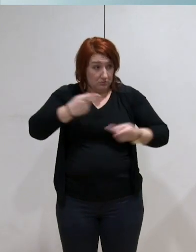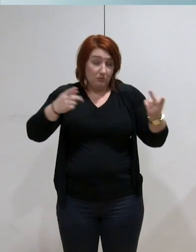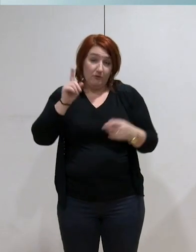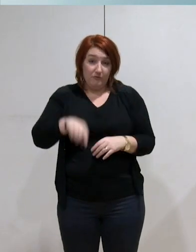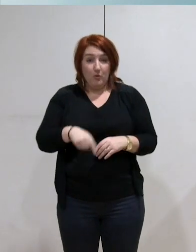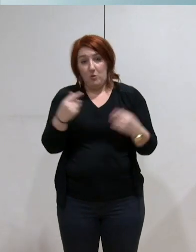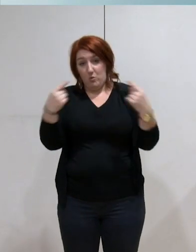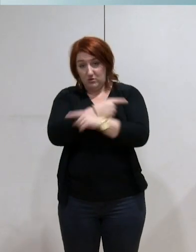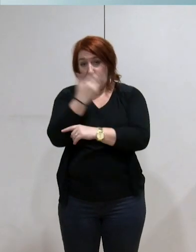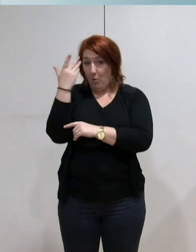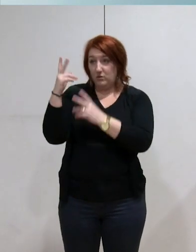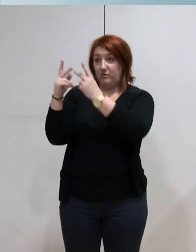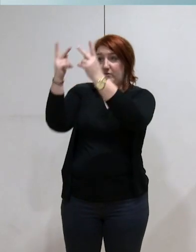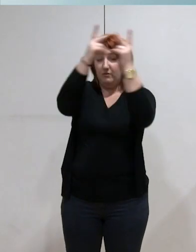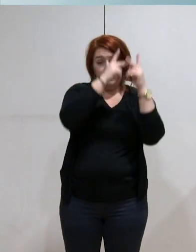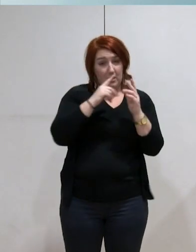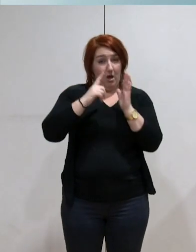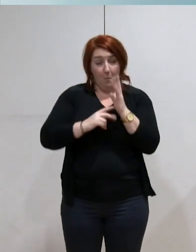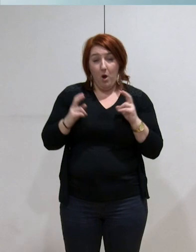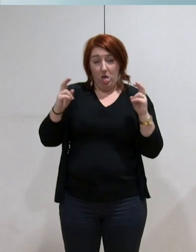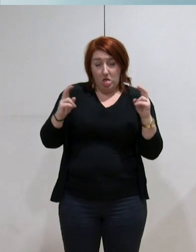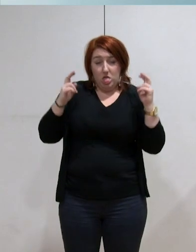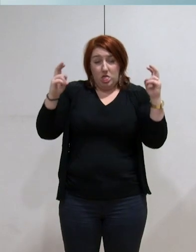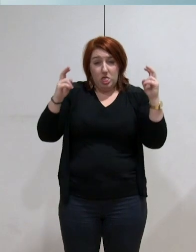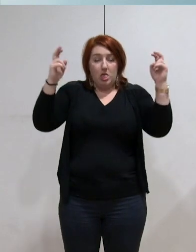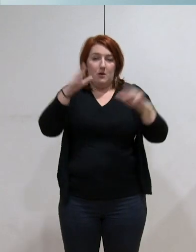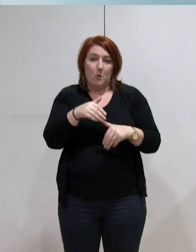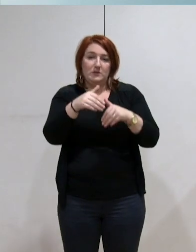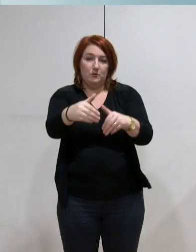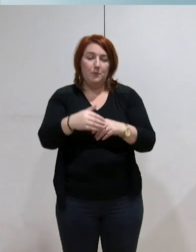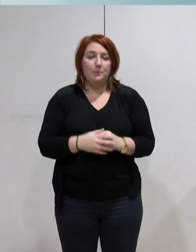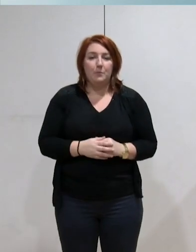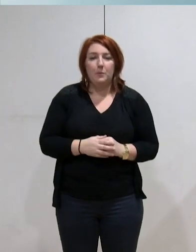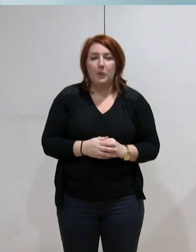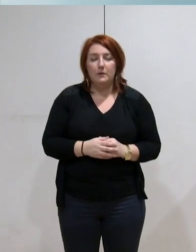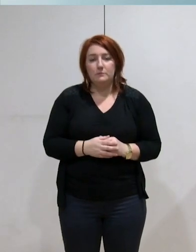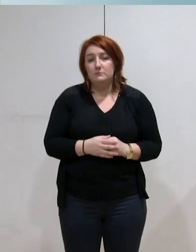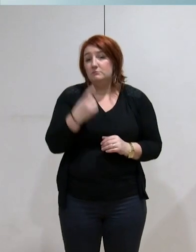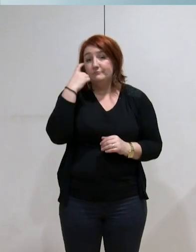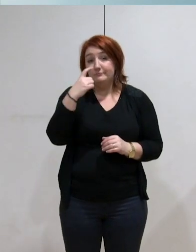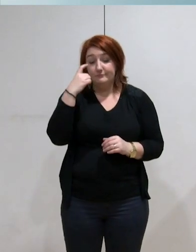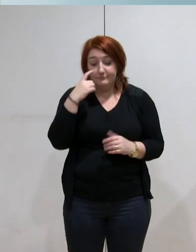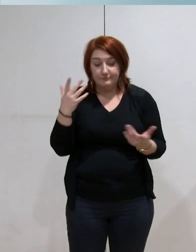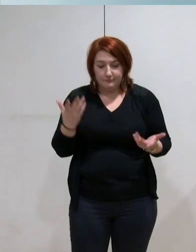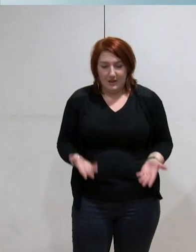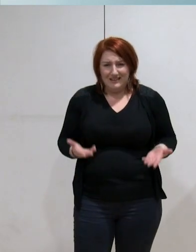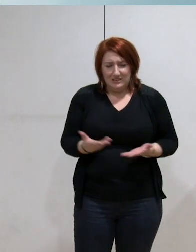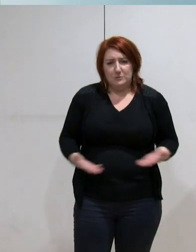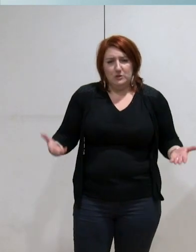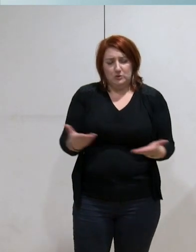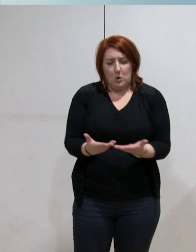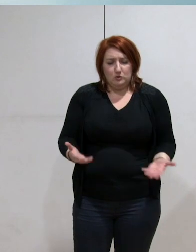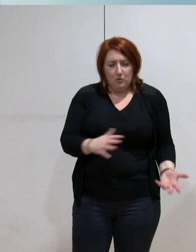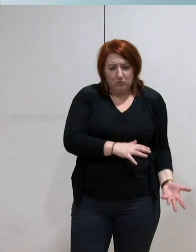villes continuent d'Aug augmenter les impôts on le voit au cours de des bouleversements en cours le